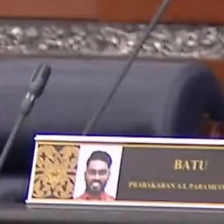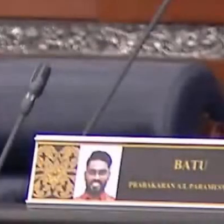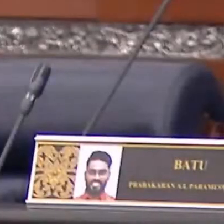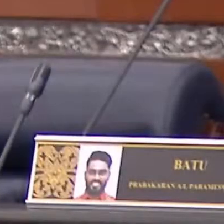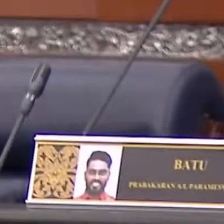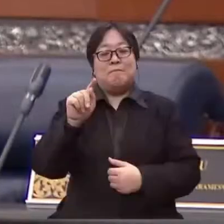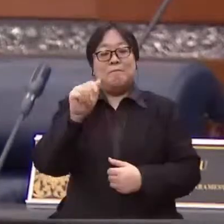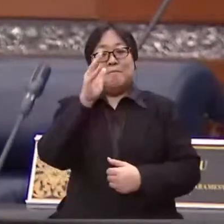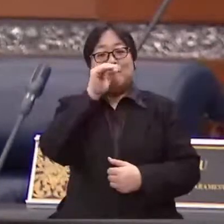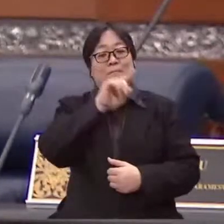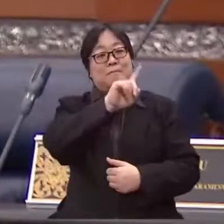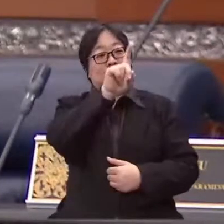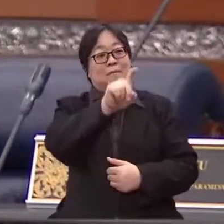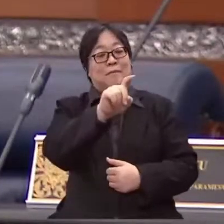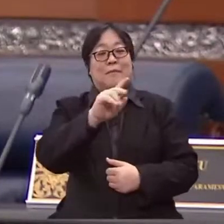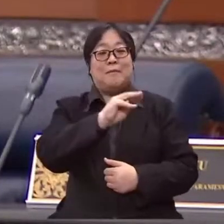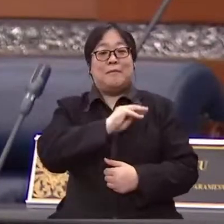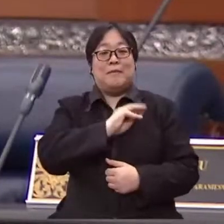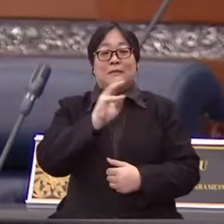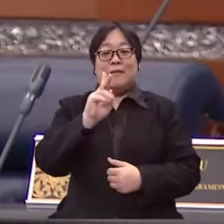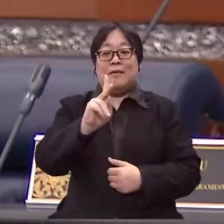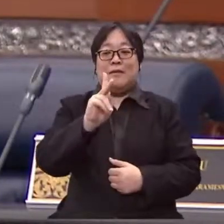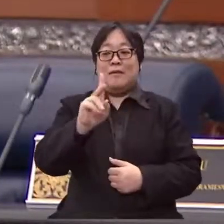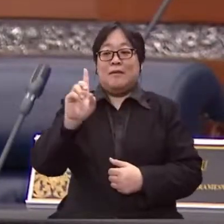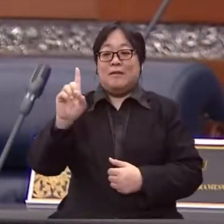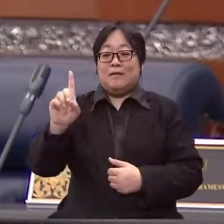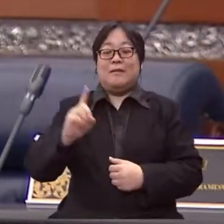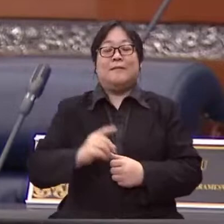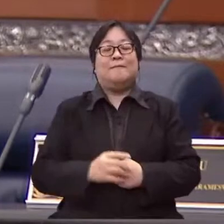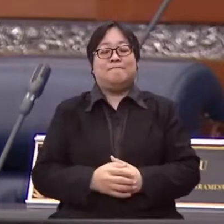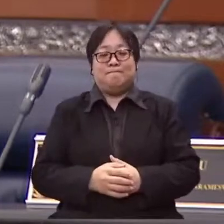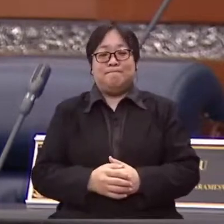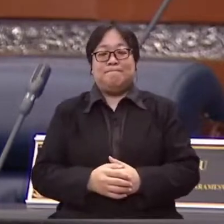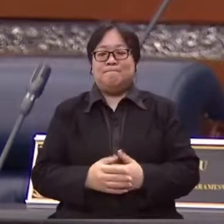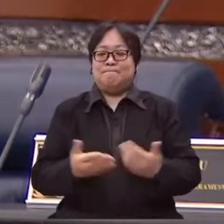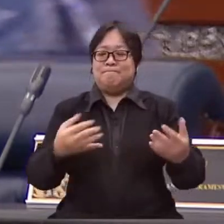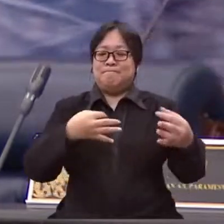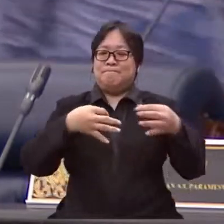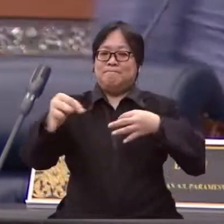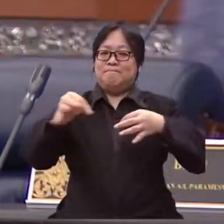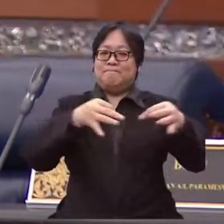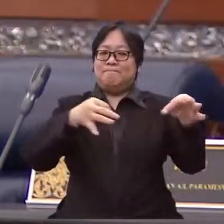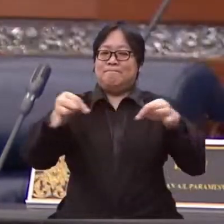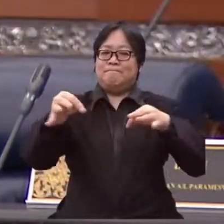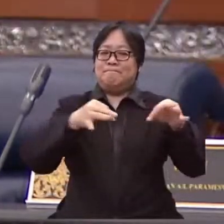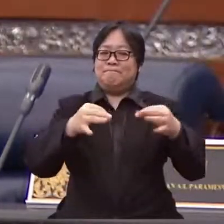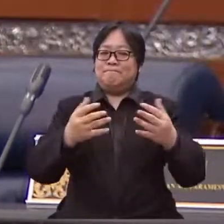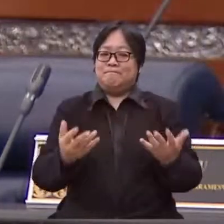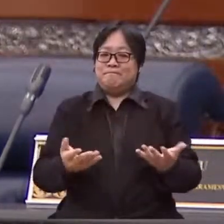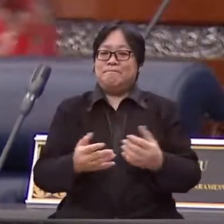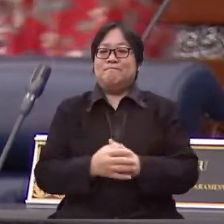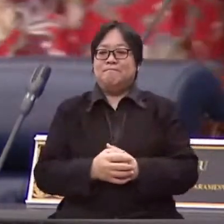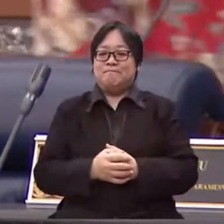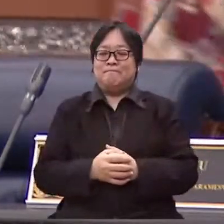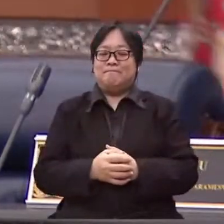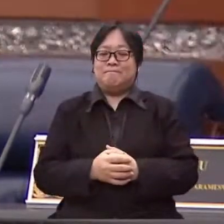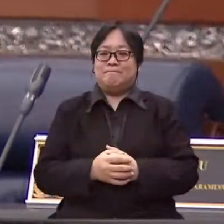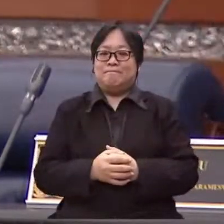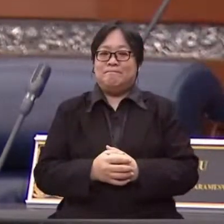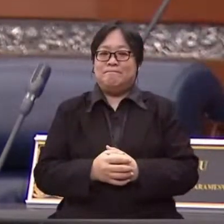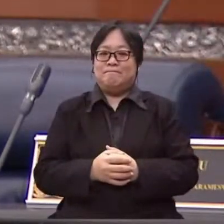kepada Menteri komunikasi dan digital untuk menyatakan penjelasan mengenai